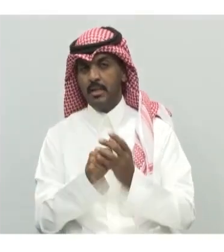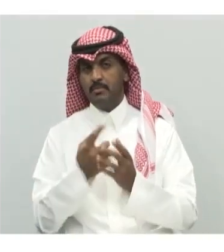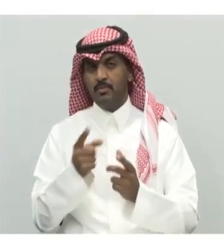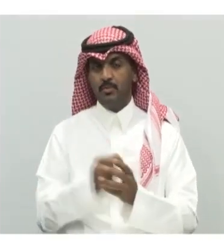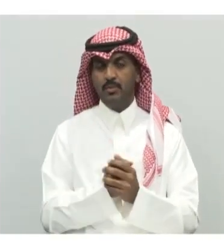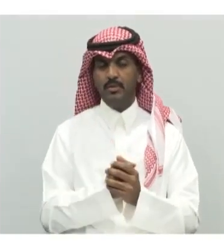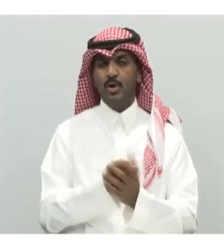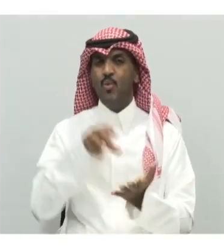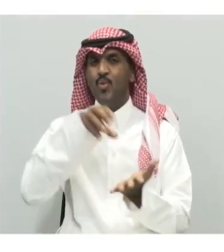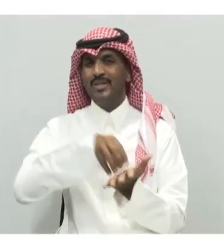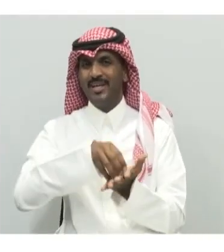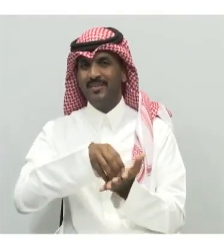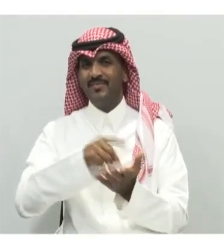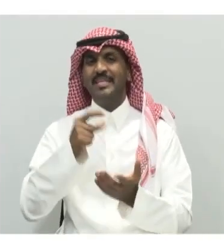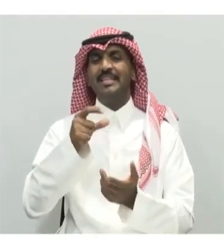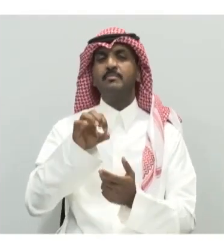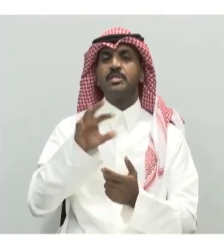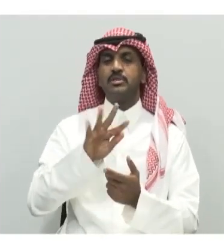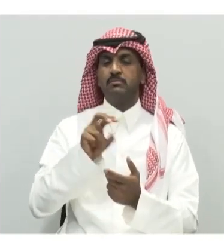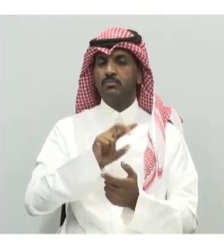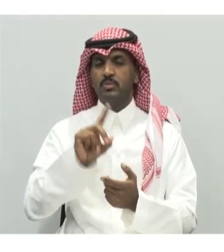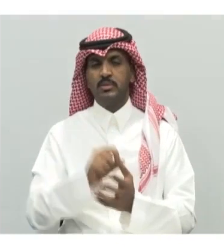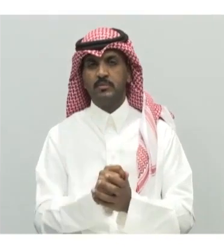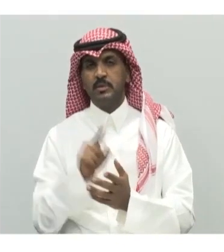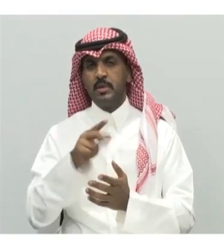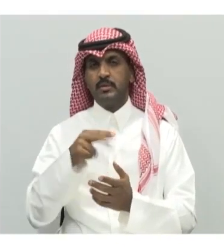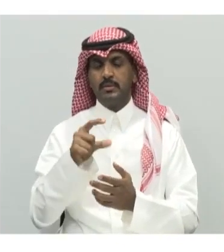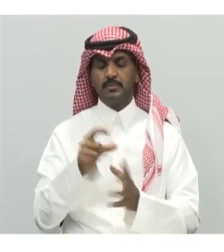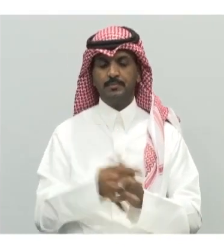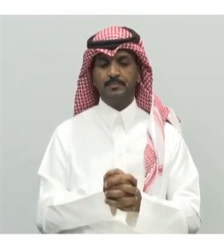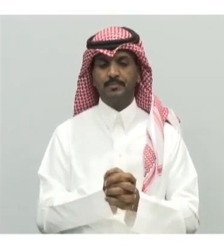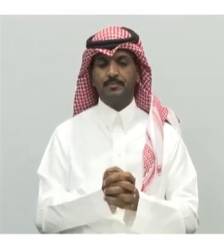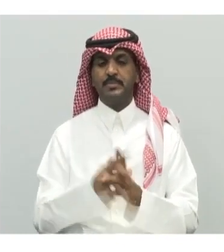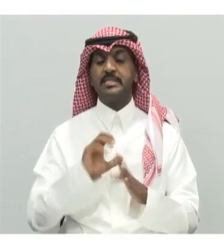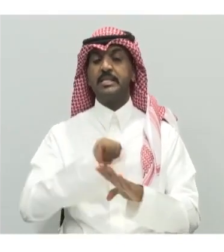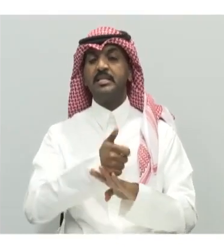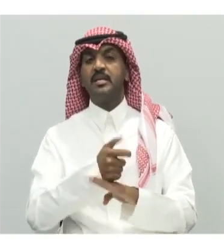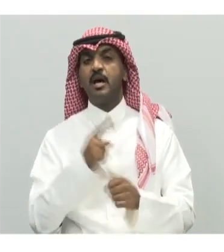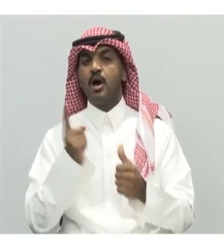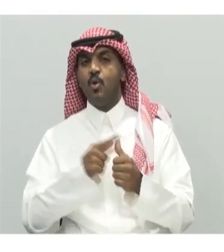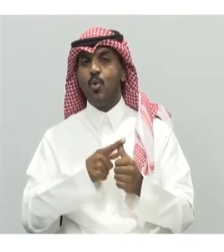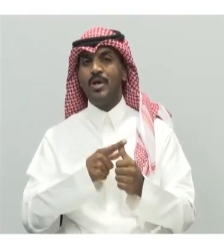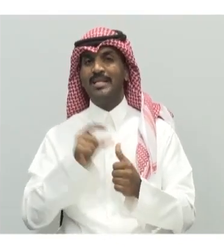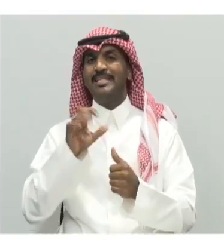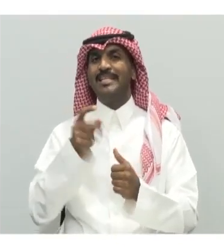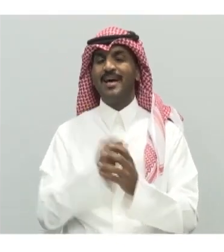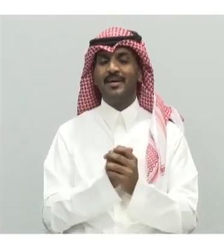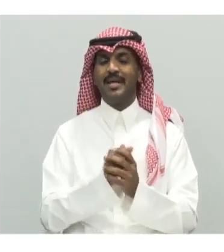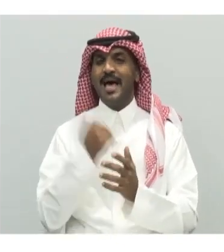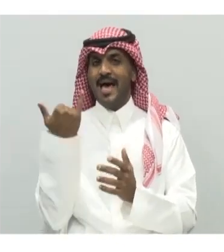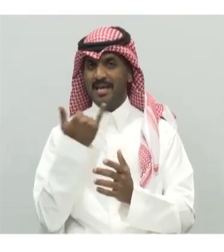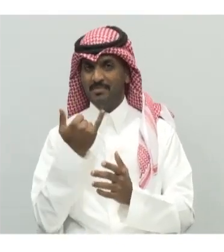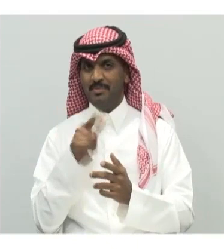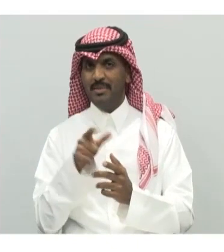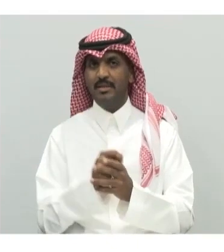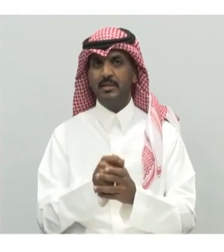يسكل عمله في دمشق وليست في بغداد صدر اول دينار عربي من الذهب العباره صحيحه